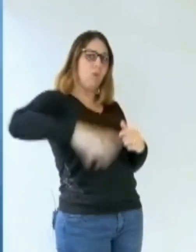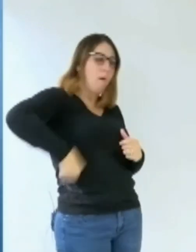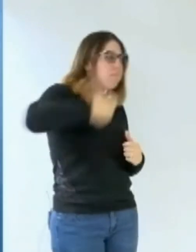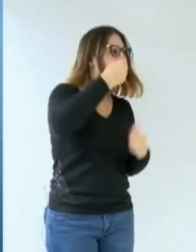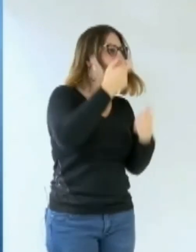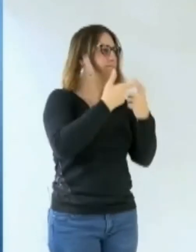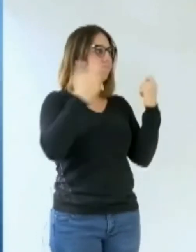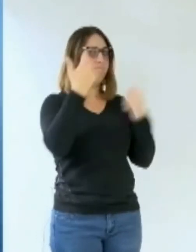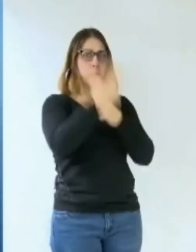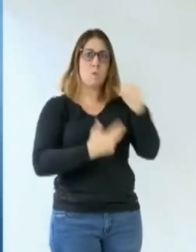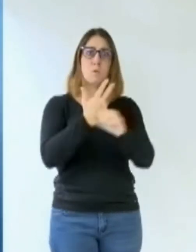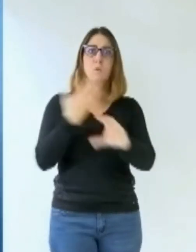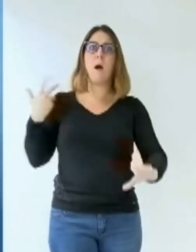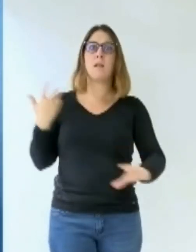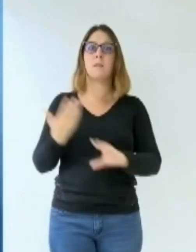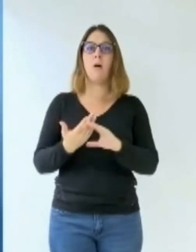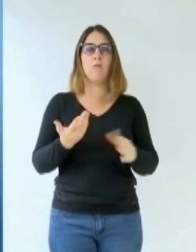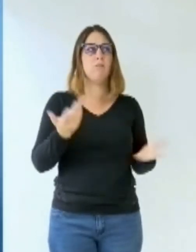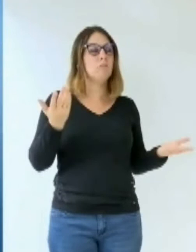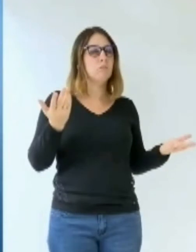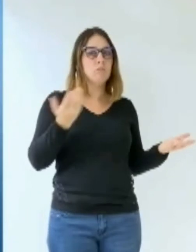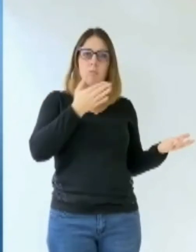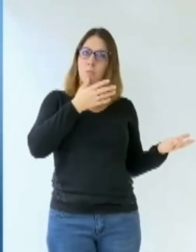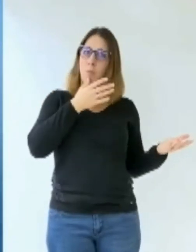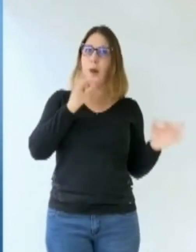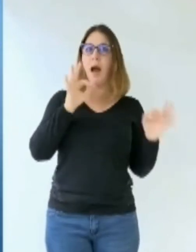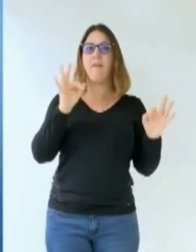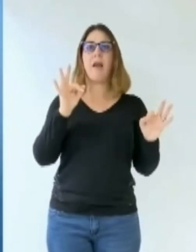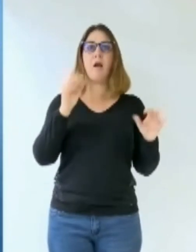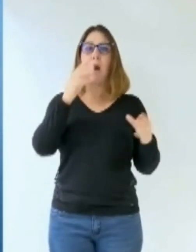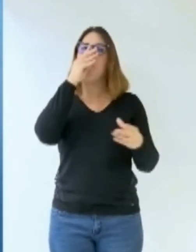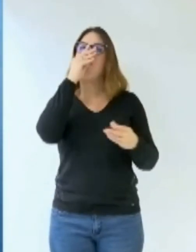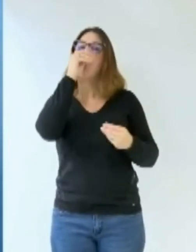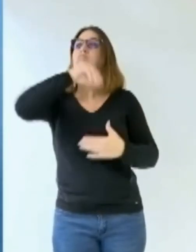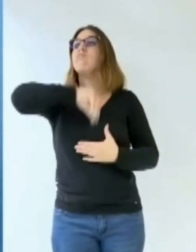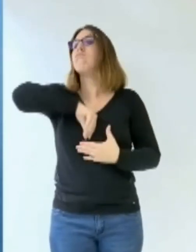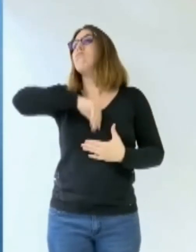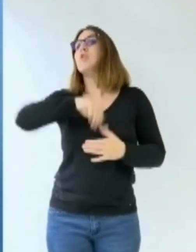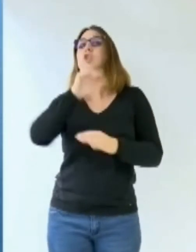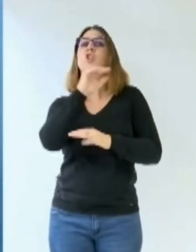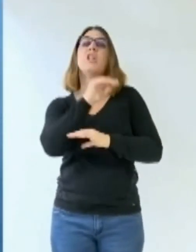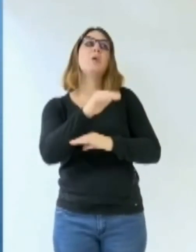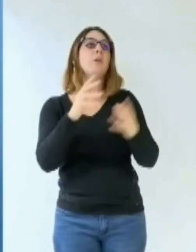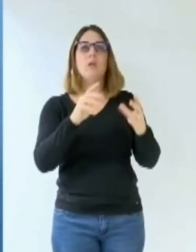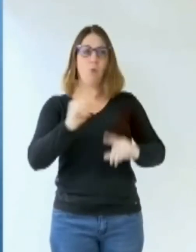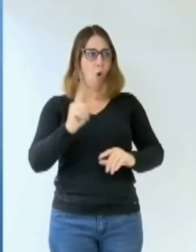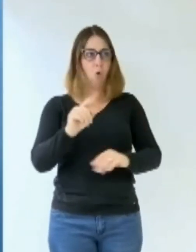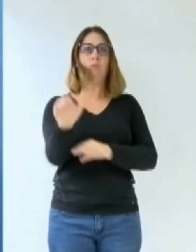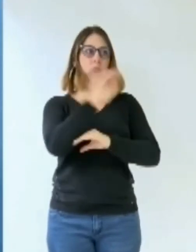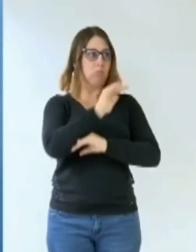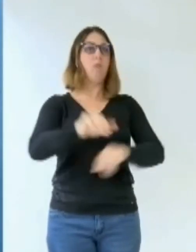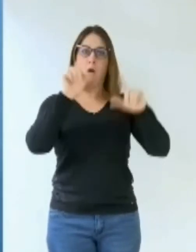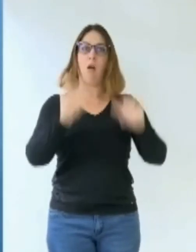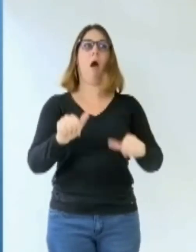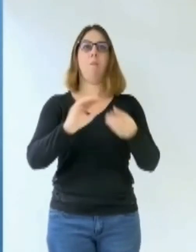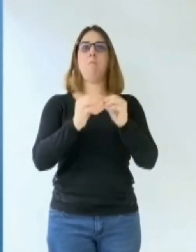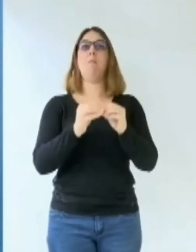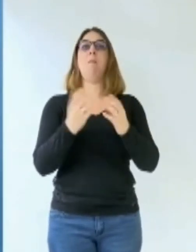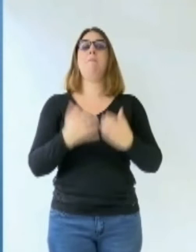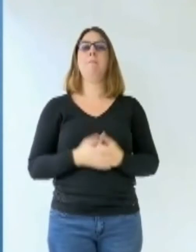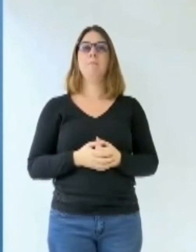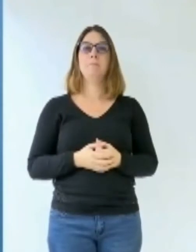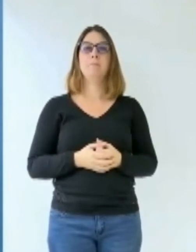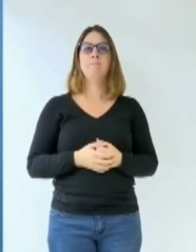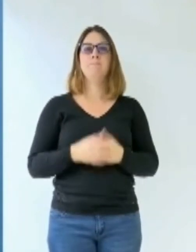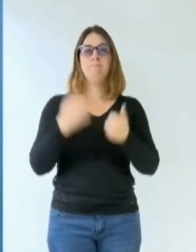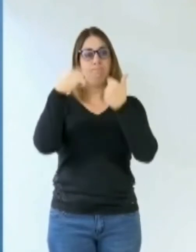dernières années. Nous ne pouvons plus parler de sentiment d'insécurité, mais d'insécurité tout court. Compte tenu de ces